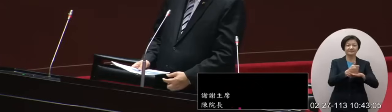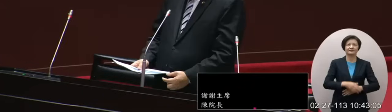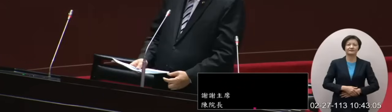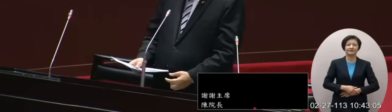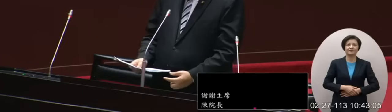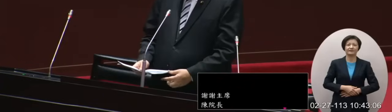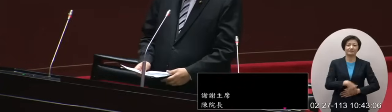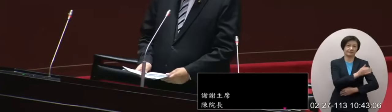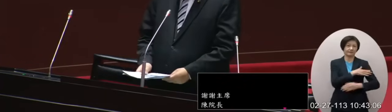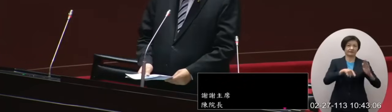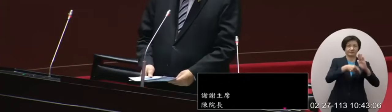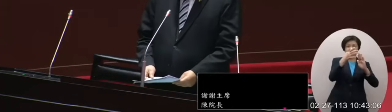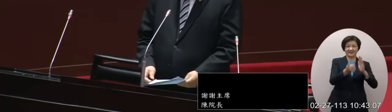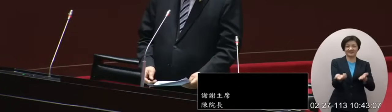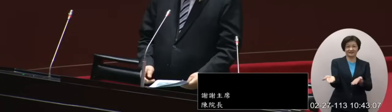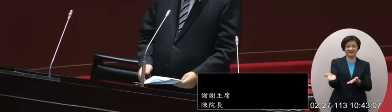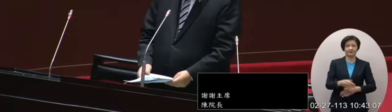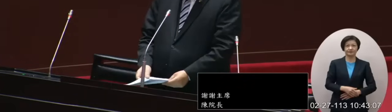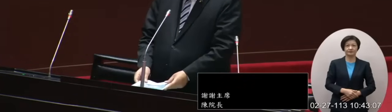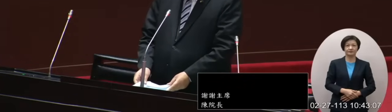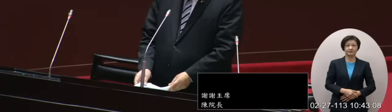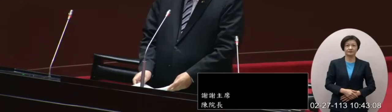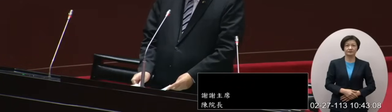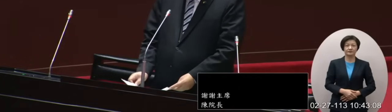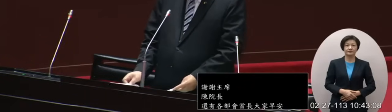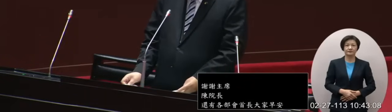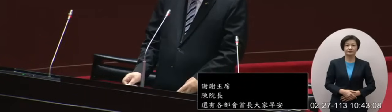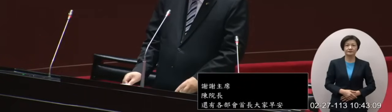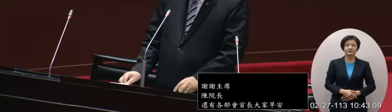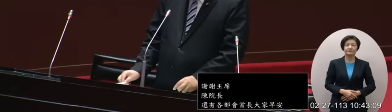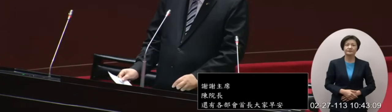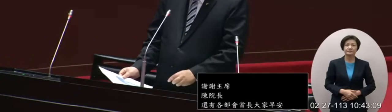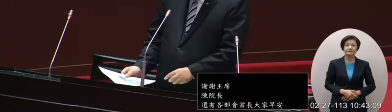长备询？ 麻烦请陈院长备询。